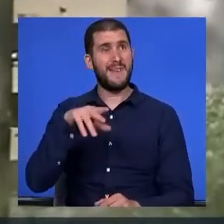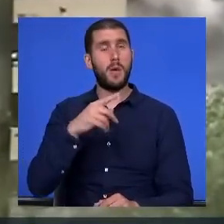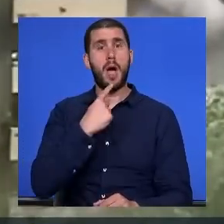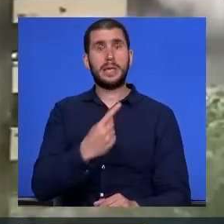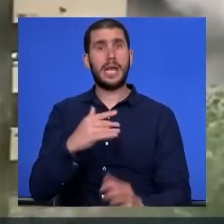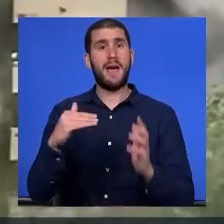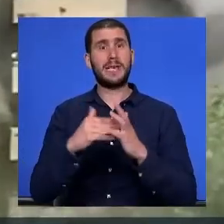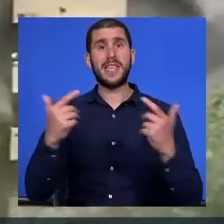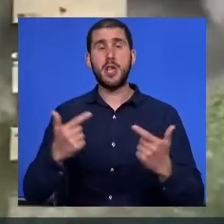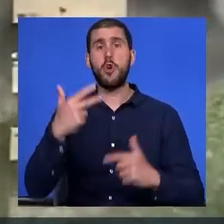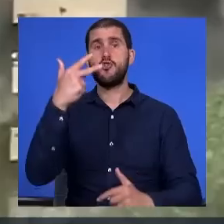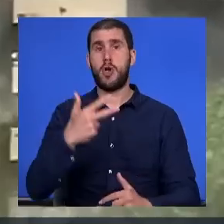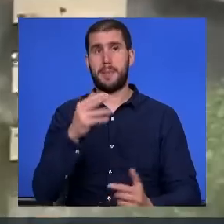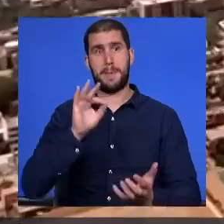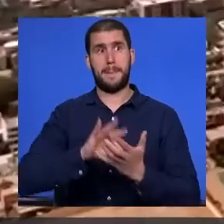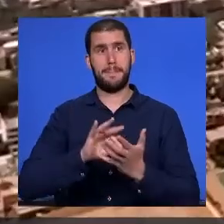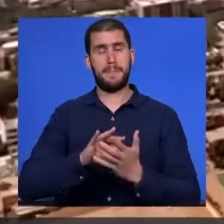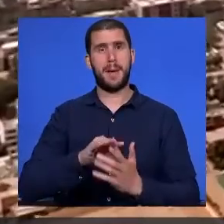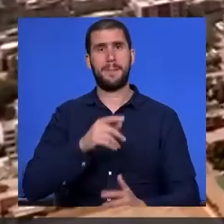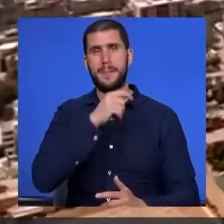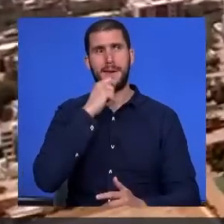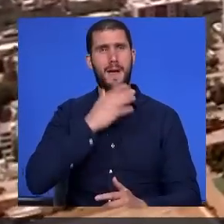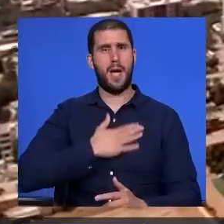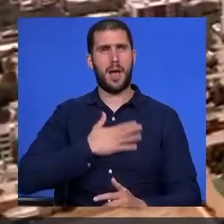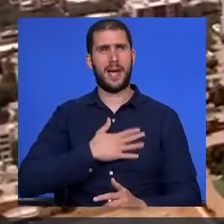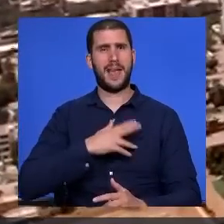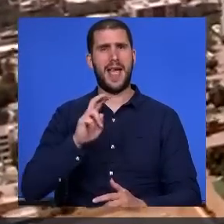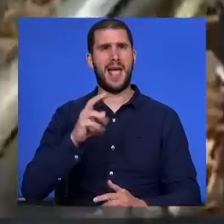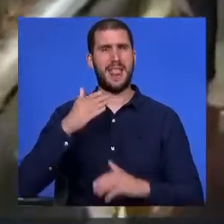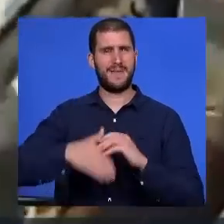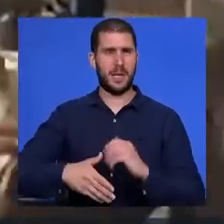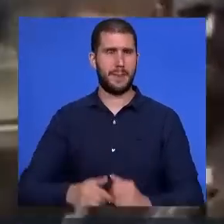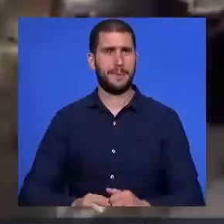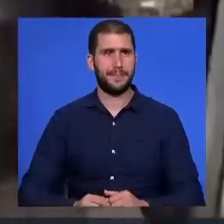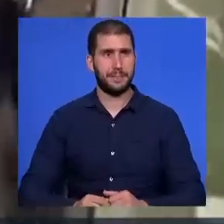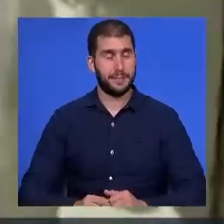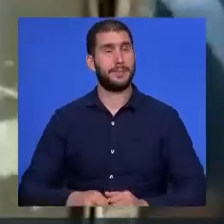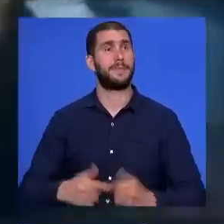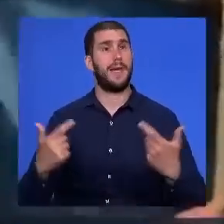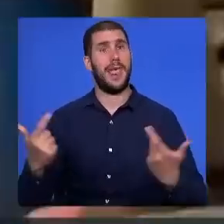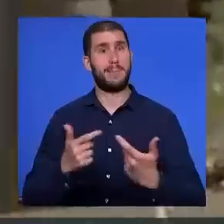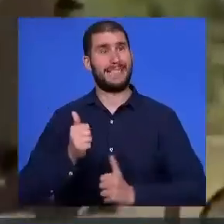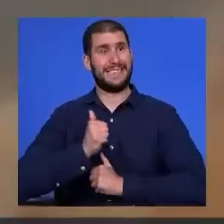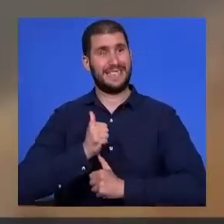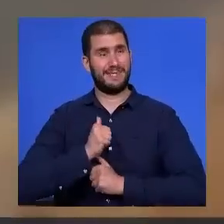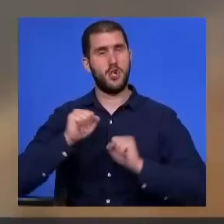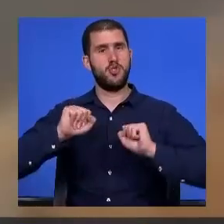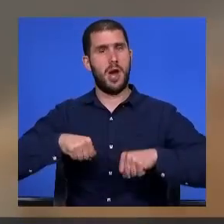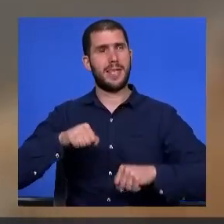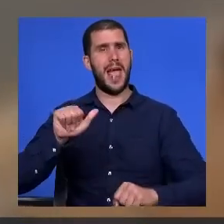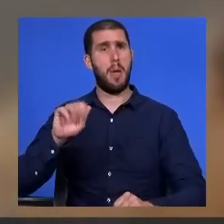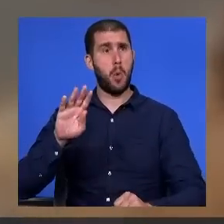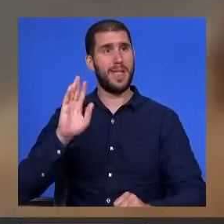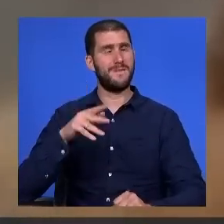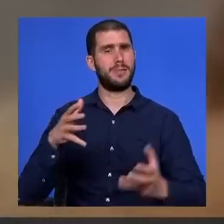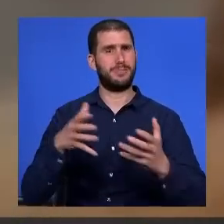אש לשלושה ימים במהלך איד אל פיטר. הלחימה בין צבאו של השליט אל בוהן לבין כוחותיו